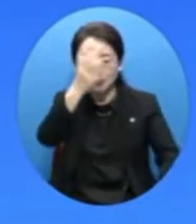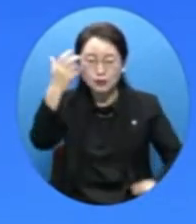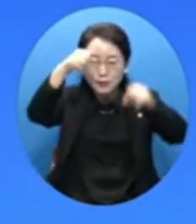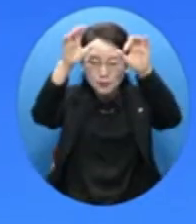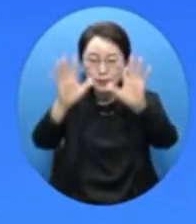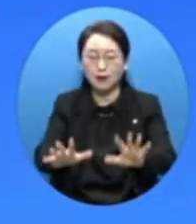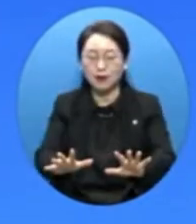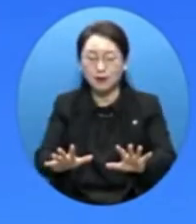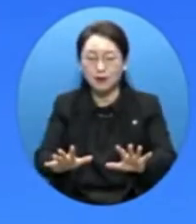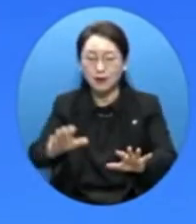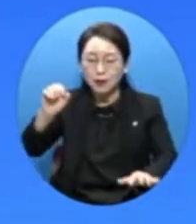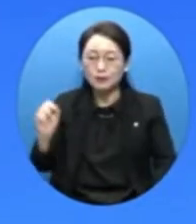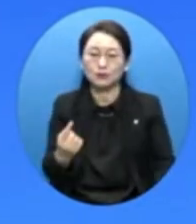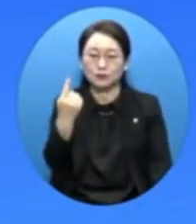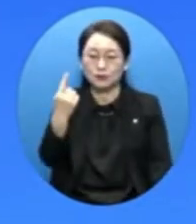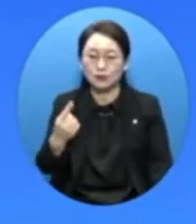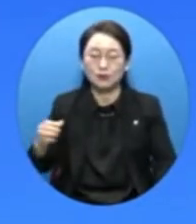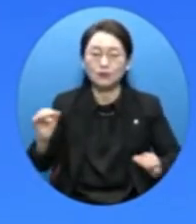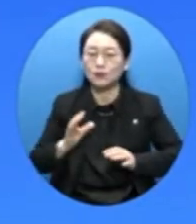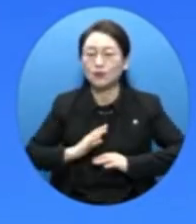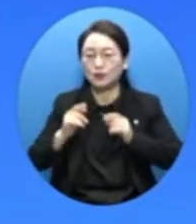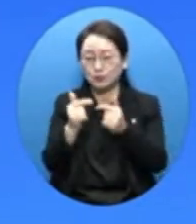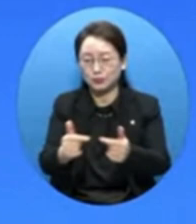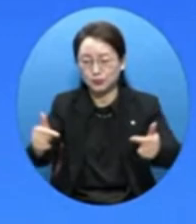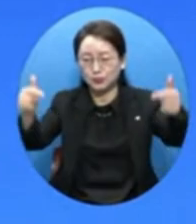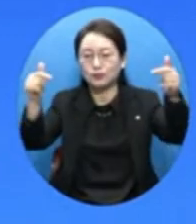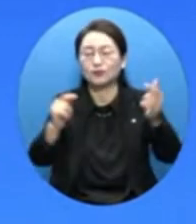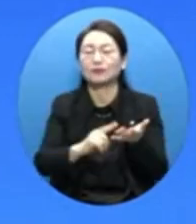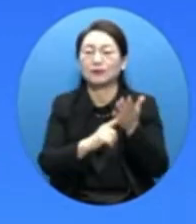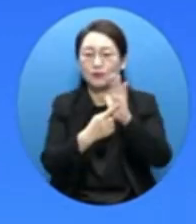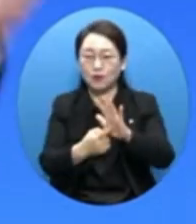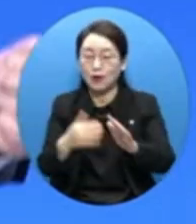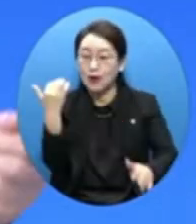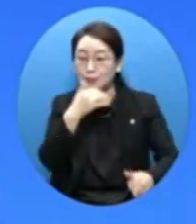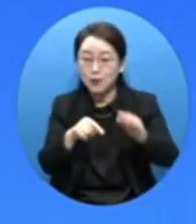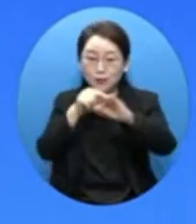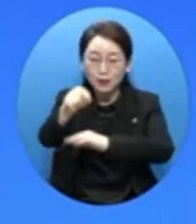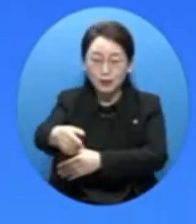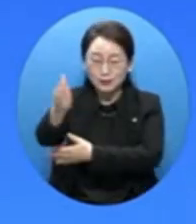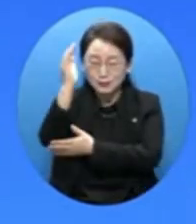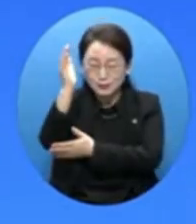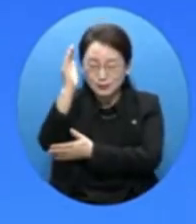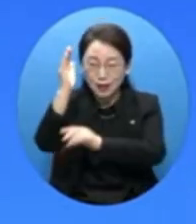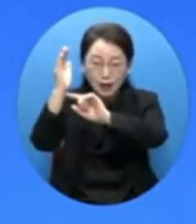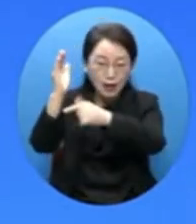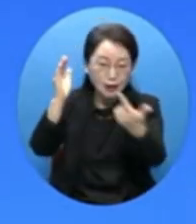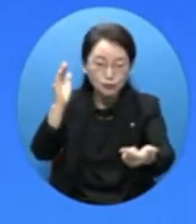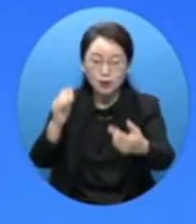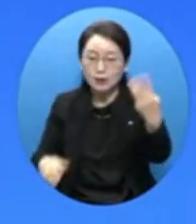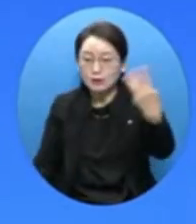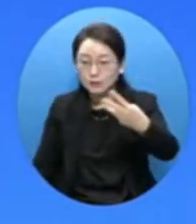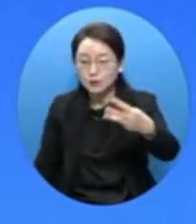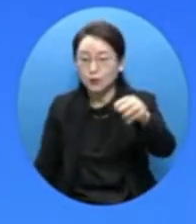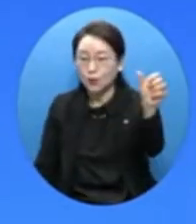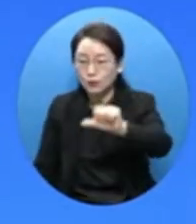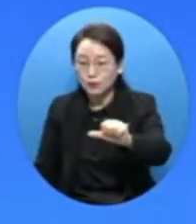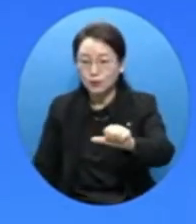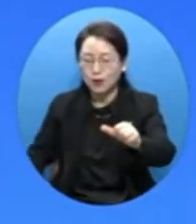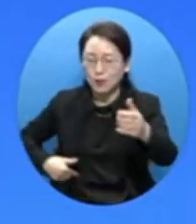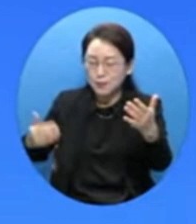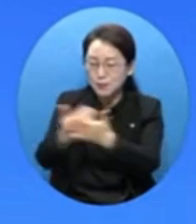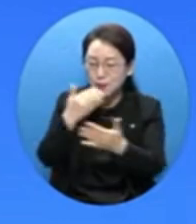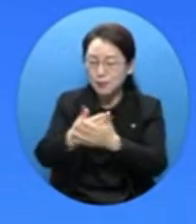성령 강림으로 말미암아 놀라운 부흥역사가 나타나서 베드로가 나와서 설교할 때 하루에 3천명, 5천명 회개하고 주께 돌아온 놀라운